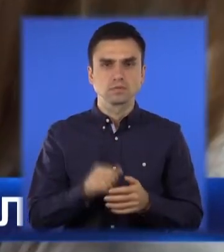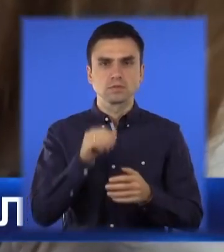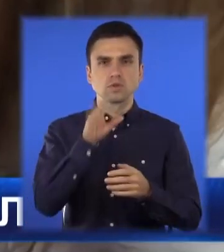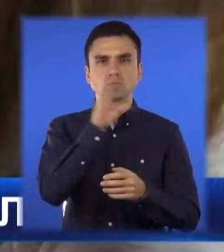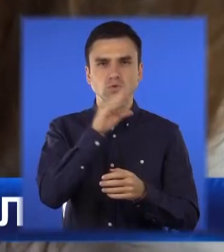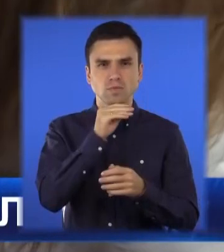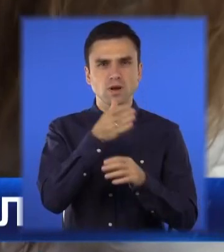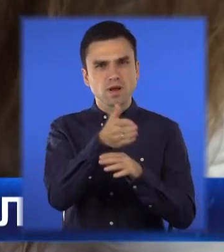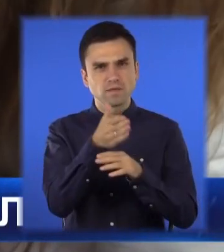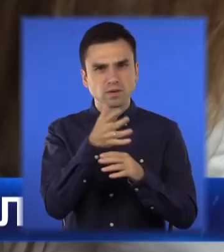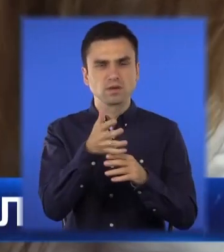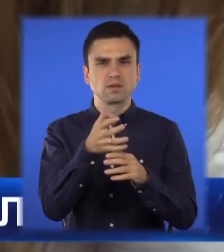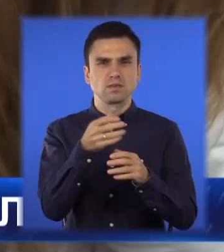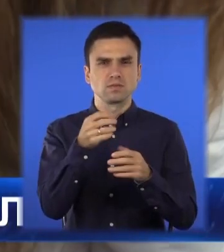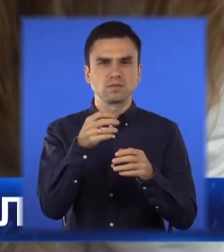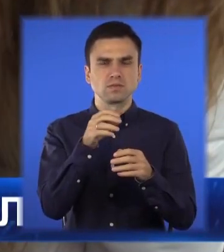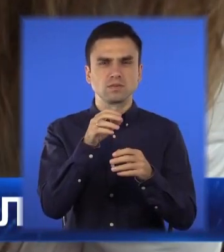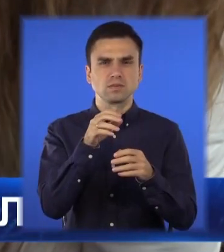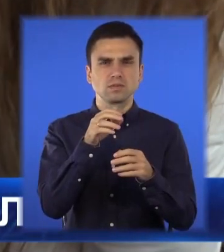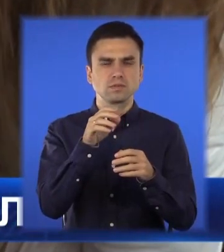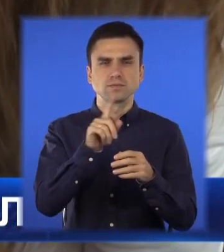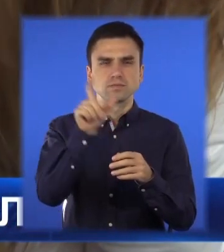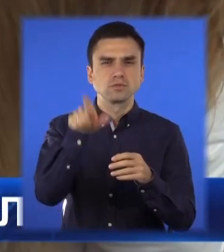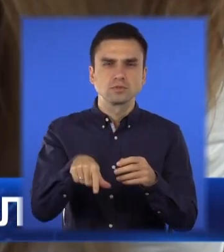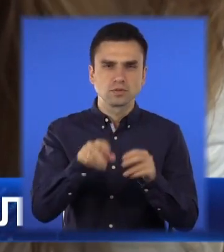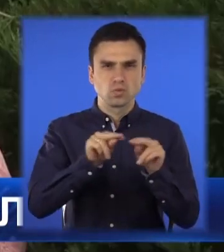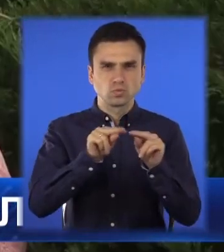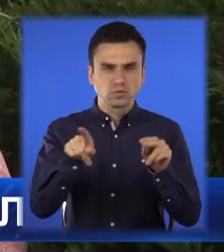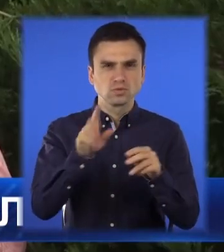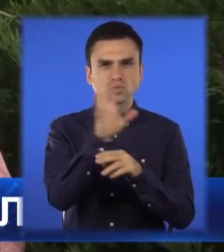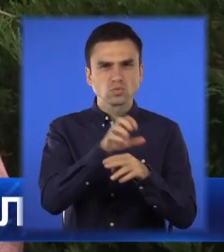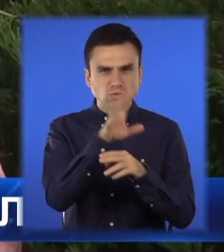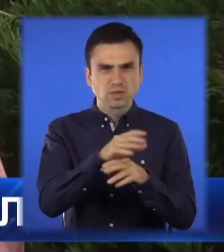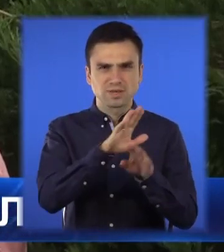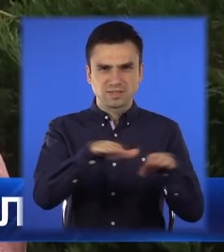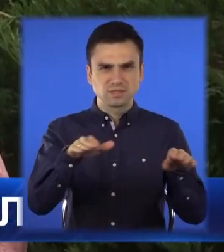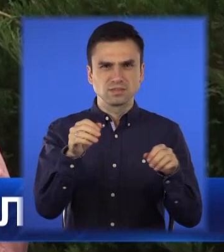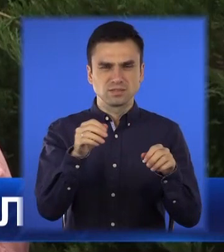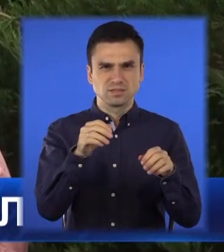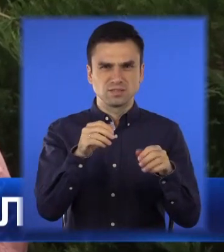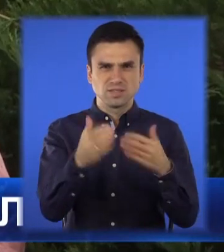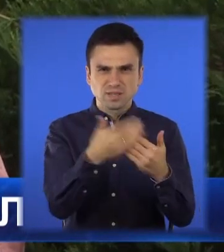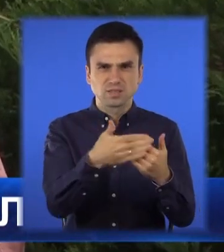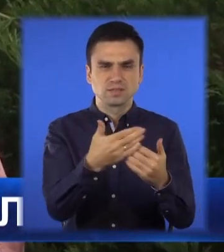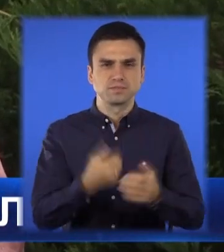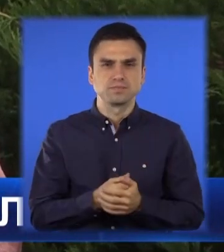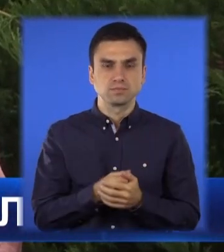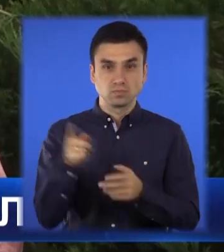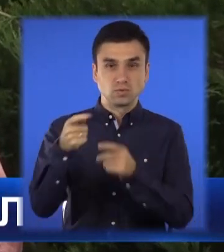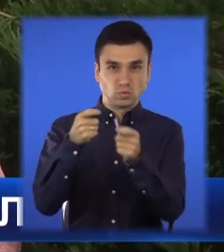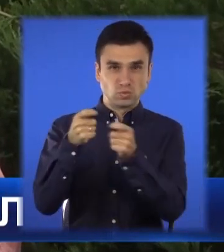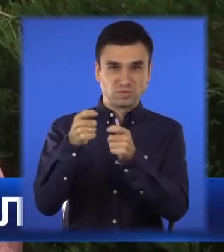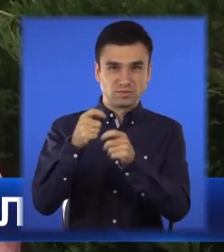дітей. Викладачку танців звинувачують у неадекватній поведінці. Руководитель почала драку при дітях. Я вважаю